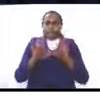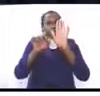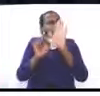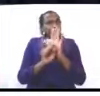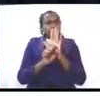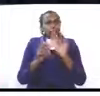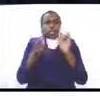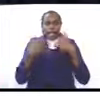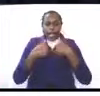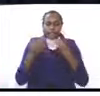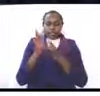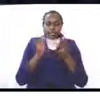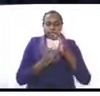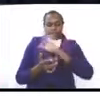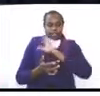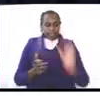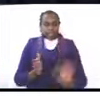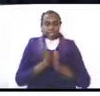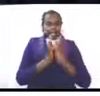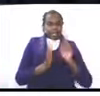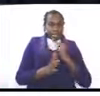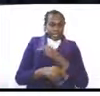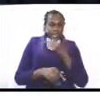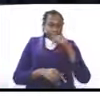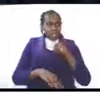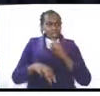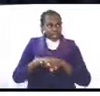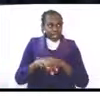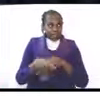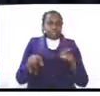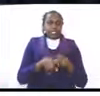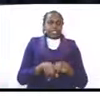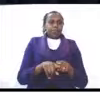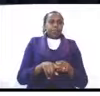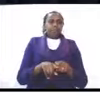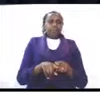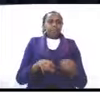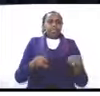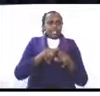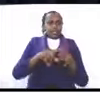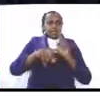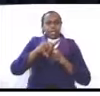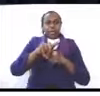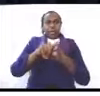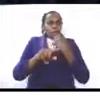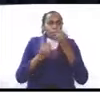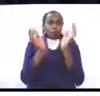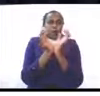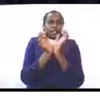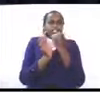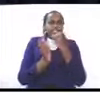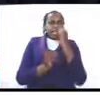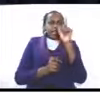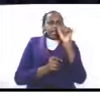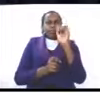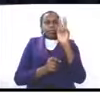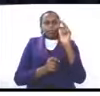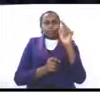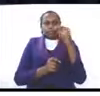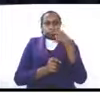na Yesu ndani yetu. Wakati huu, na kama hii ilikuwa wakati Paulo alikuwa anaambia Timothy, wakati